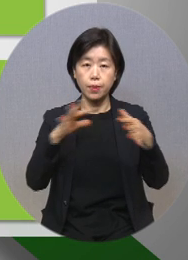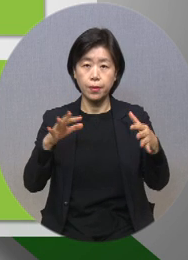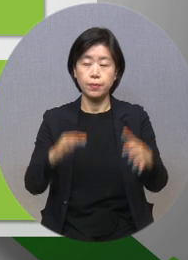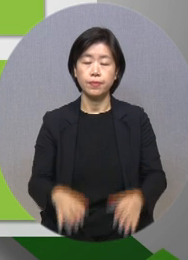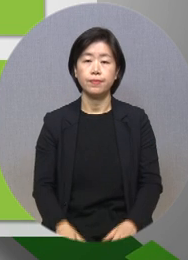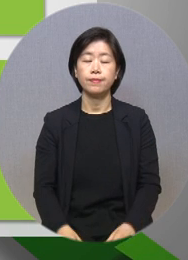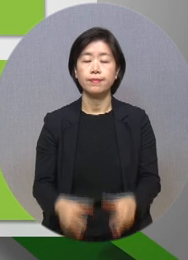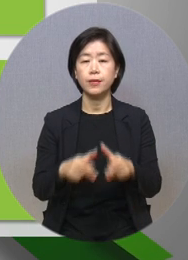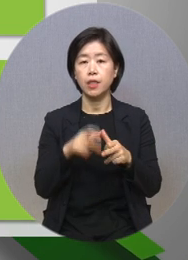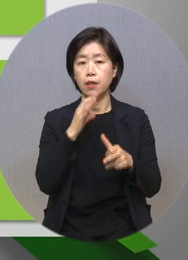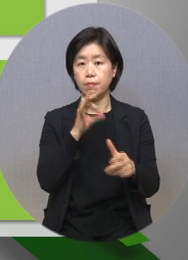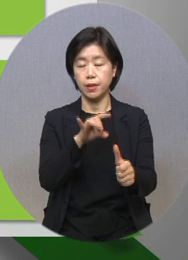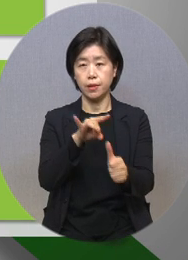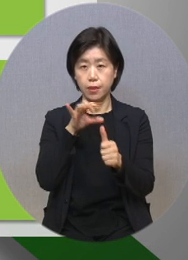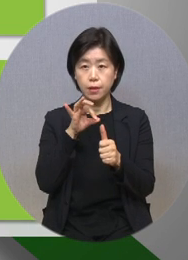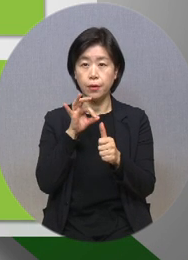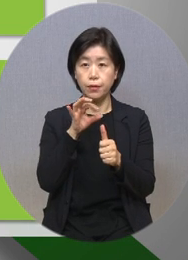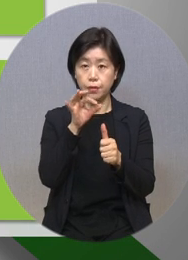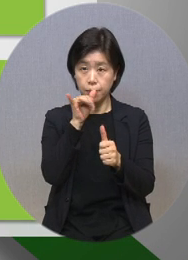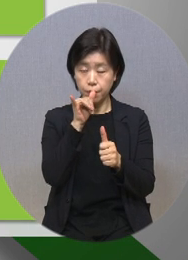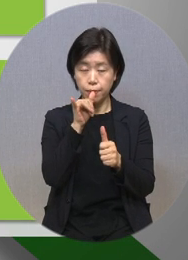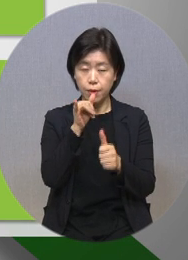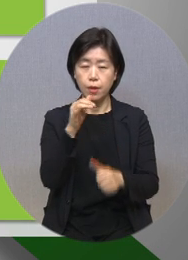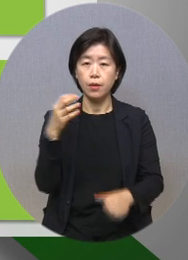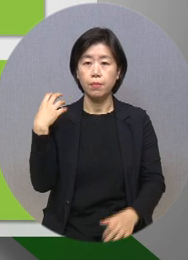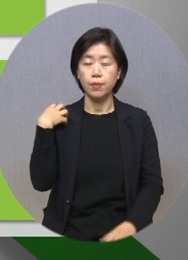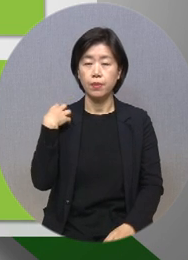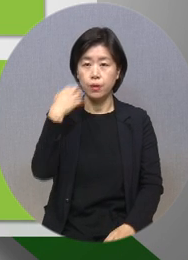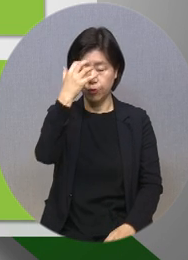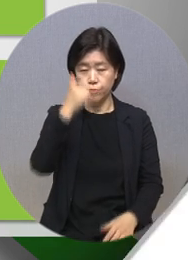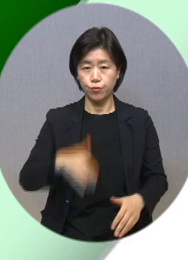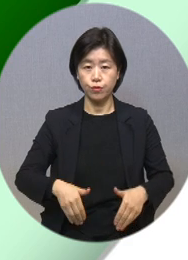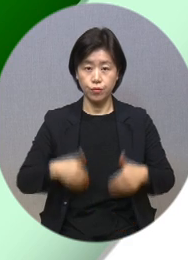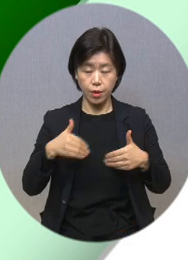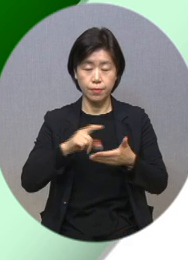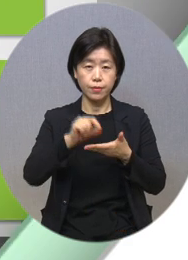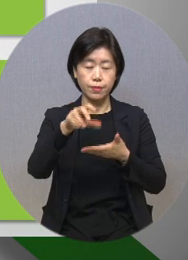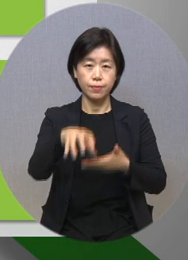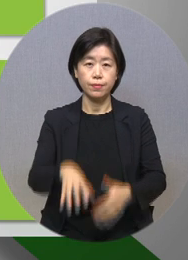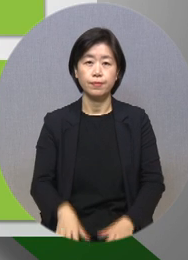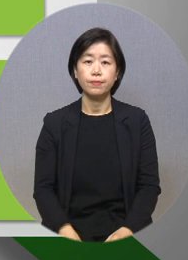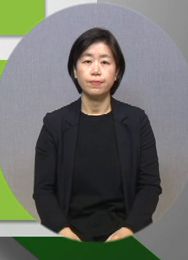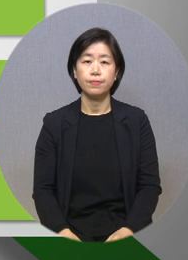채용합니다. 장애인만 채용하며 담당지사는 충남지사입니다.